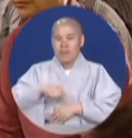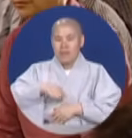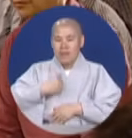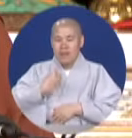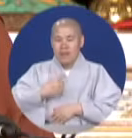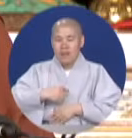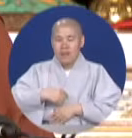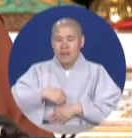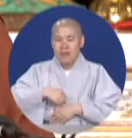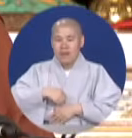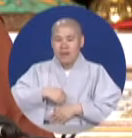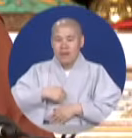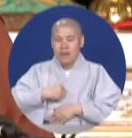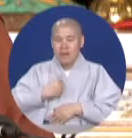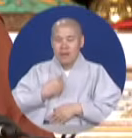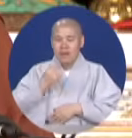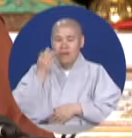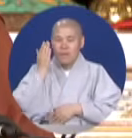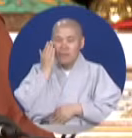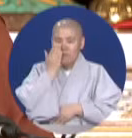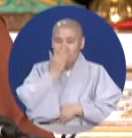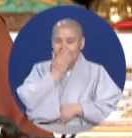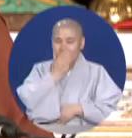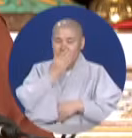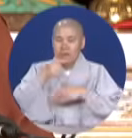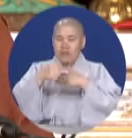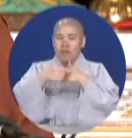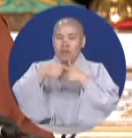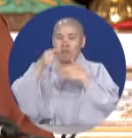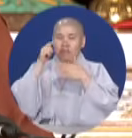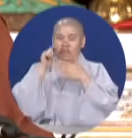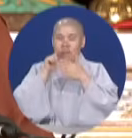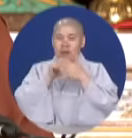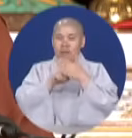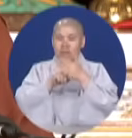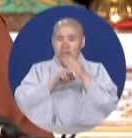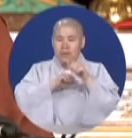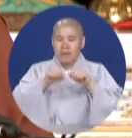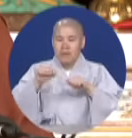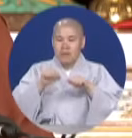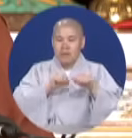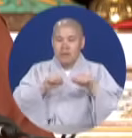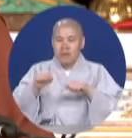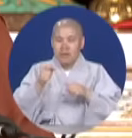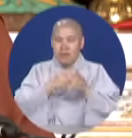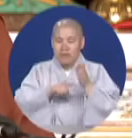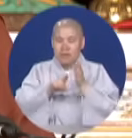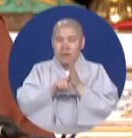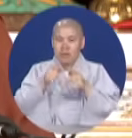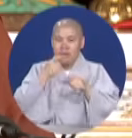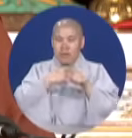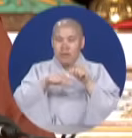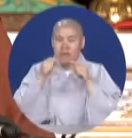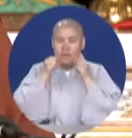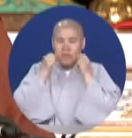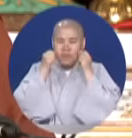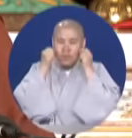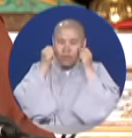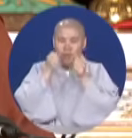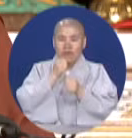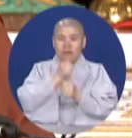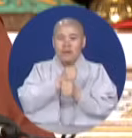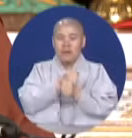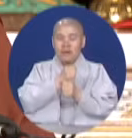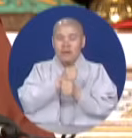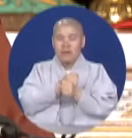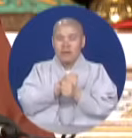자기 그 순수한 신심과 실천을 위해서 더욱 노력하는